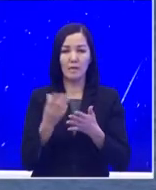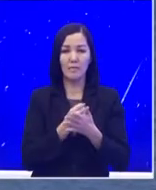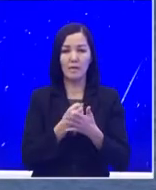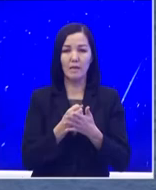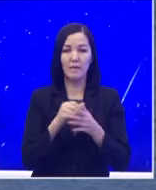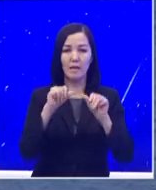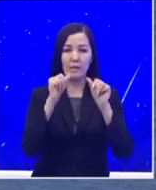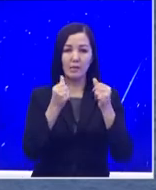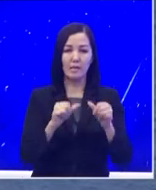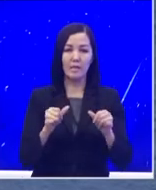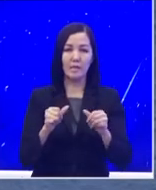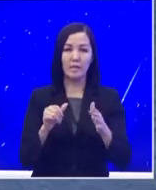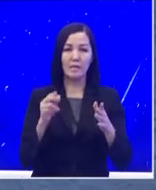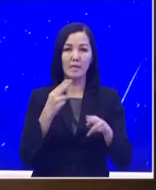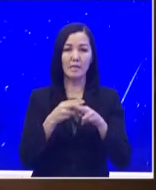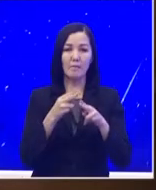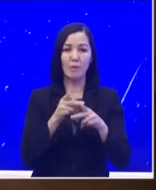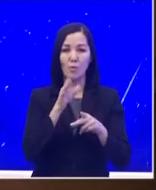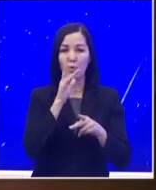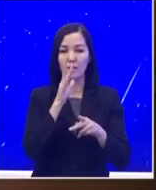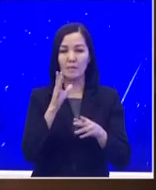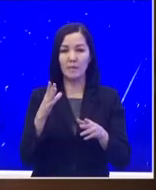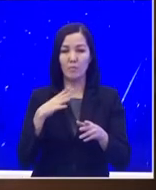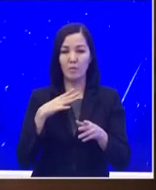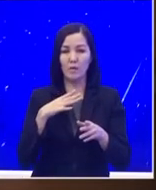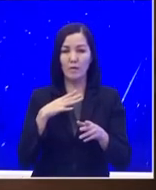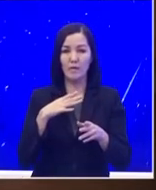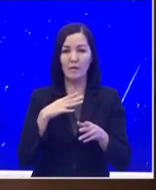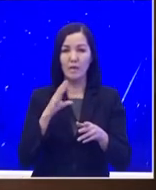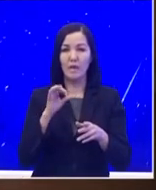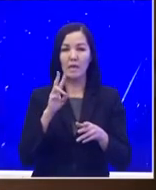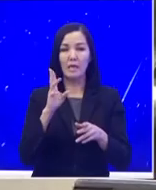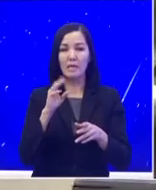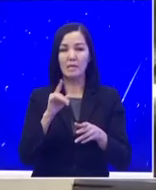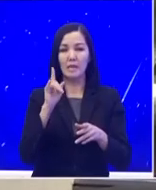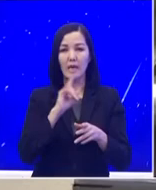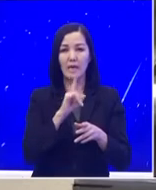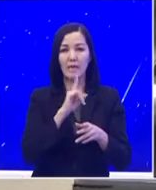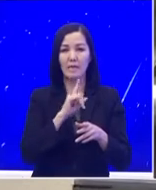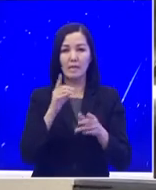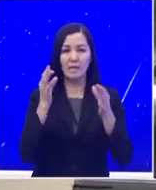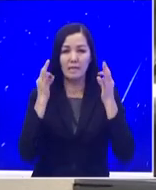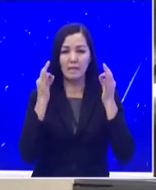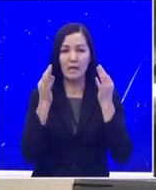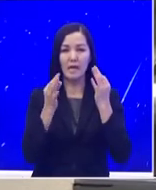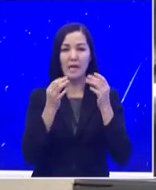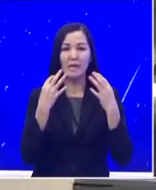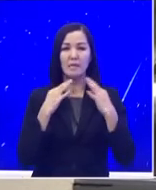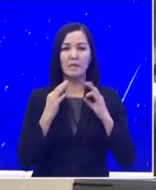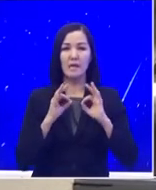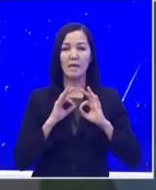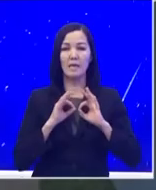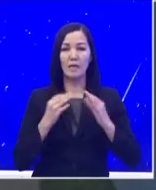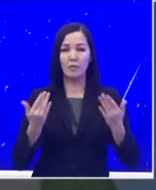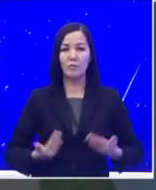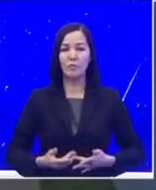жәдігерлер қойылыпты. Дені темір дәуіріне тиесілі заттар, сондай-ақ Есік мұражайынан әйелдерге тән әшекей бұйымдар, қару түрлері, тұрмыстық